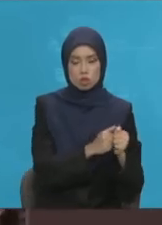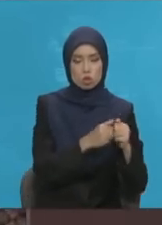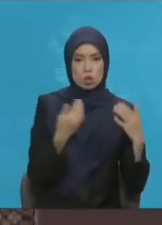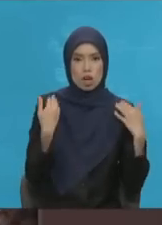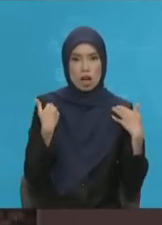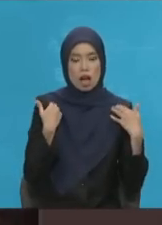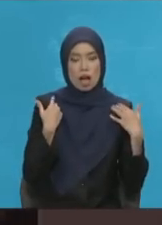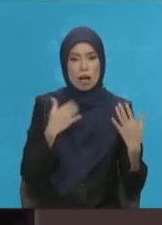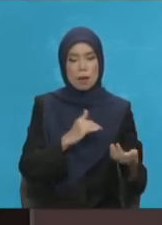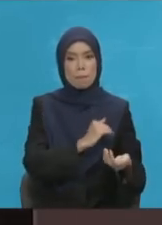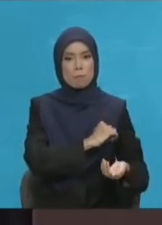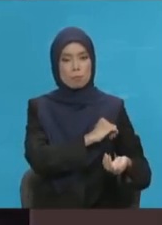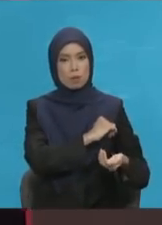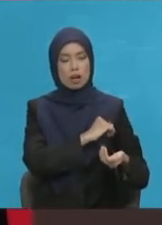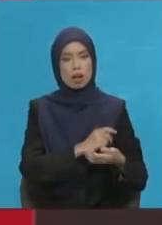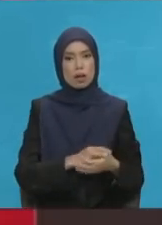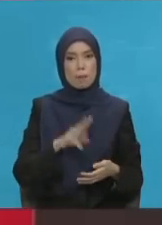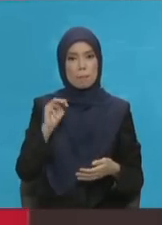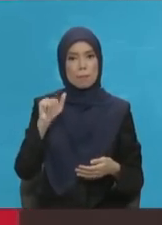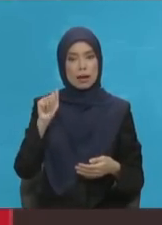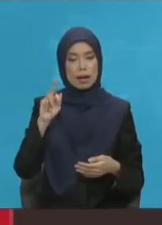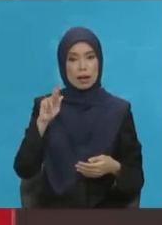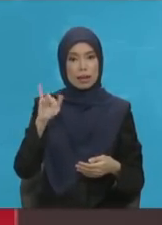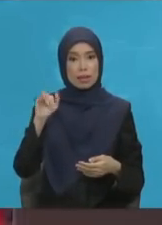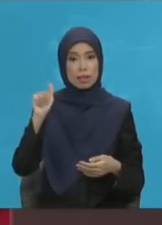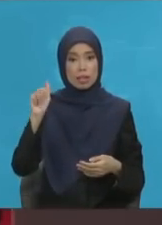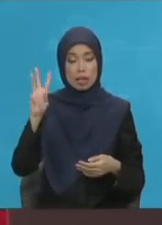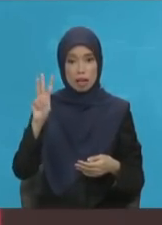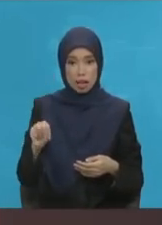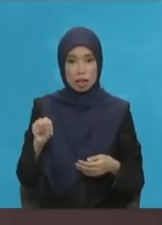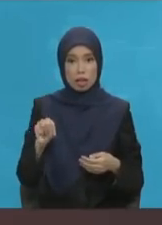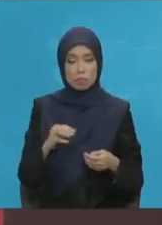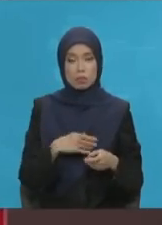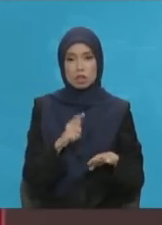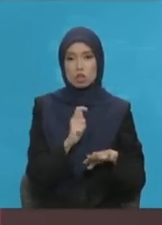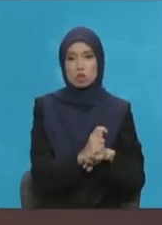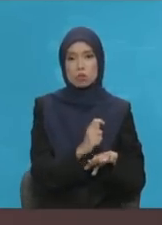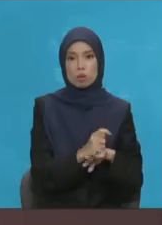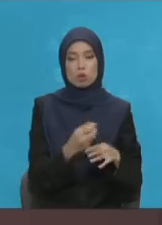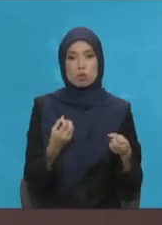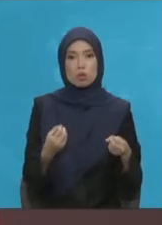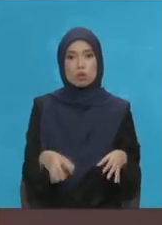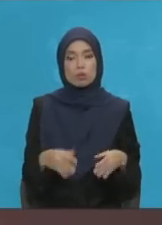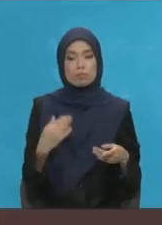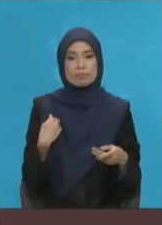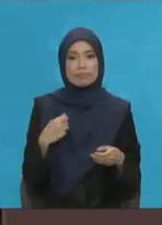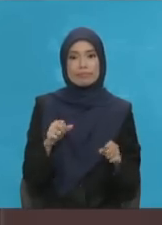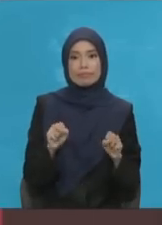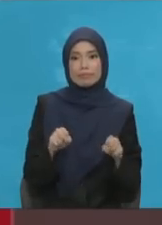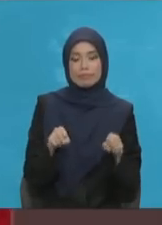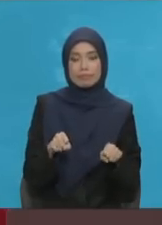meriam 17 Dash sebagai menandakan tanda diraja dan pertunangan Raja telah diterima